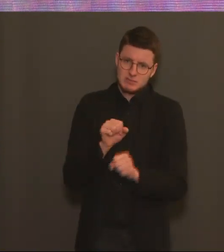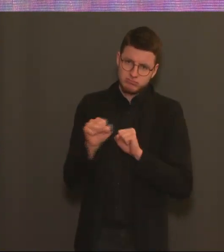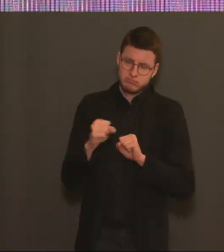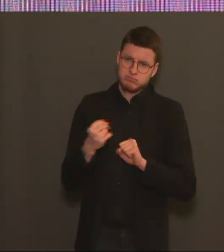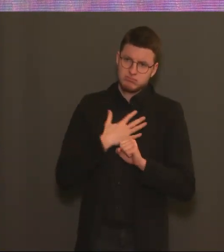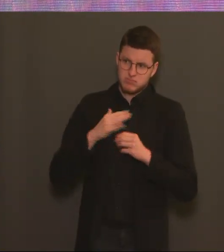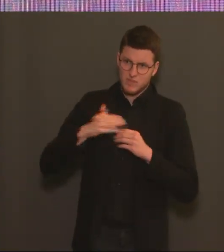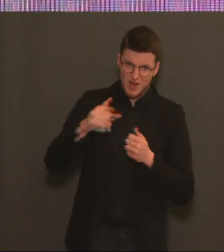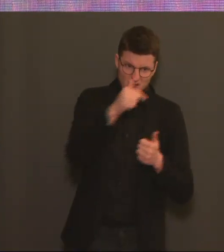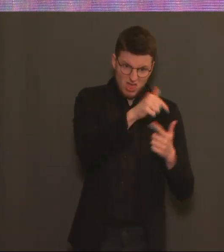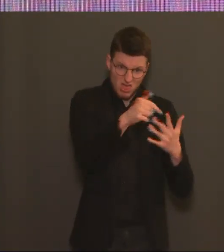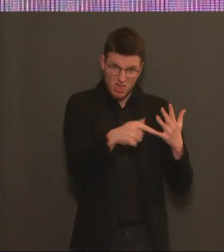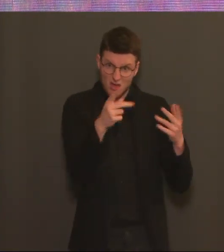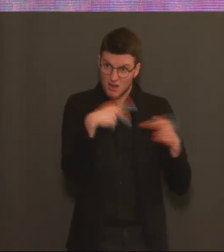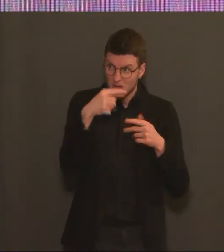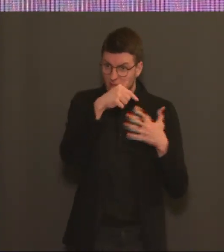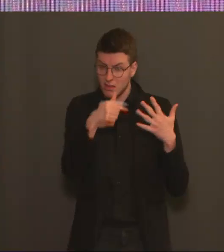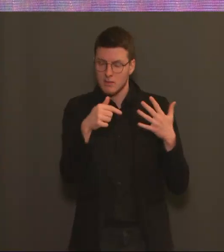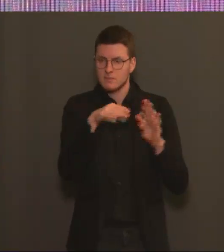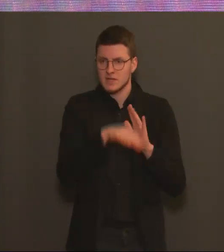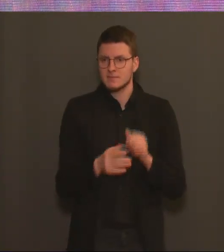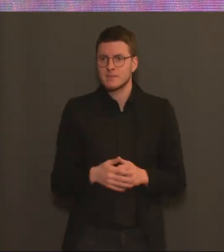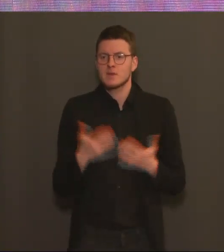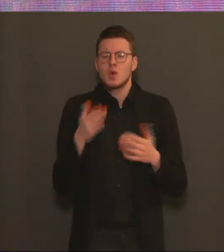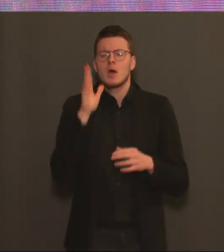En tenslotte nog een punt over telewerk.